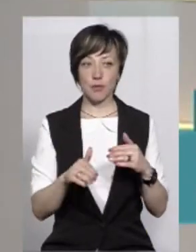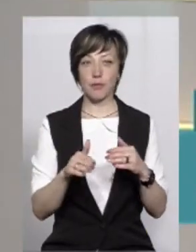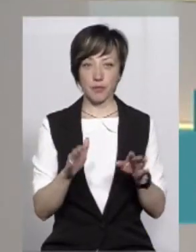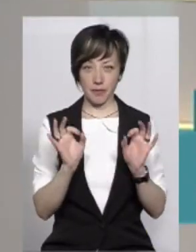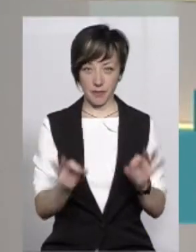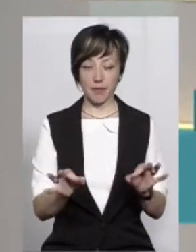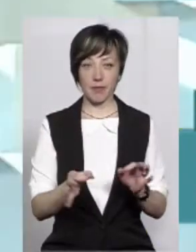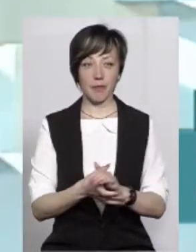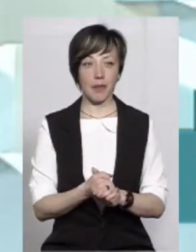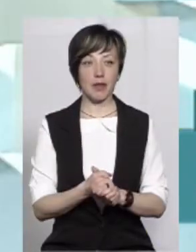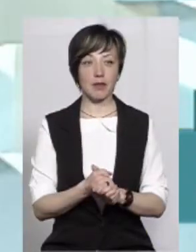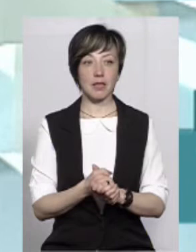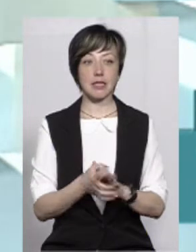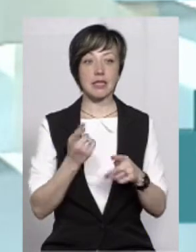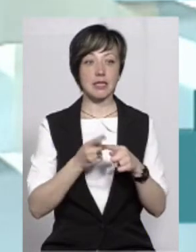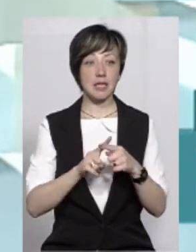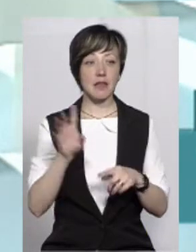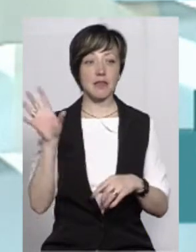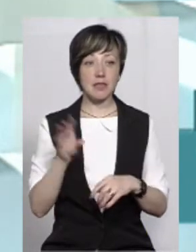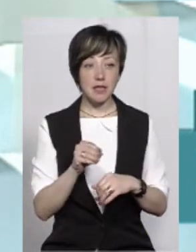кіт. Правильно я говорю? Правильно. Це все...